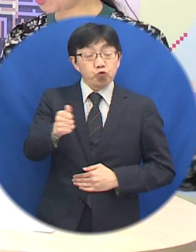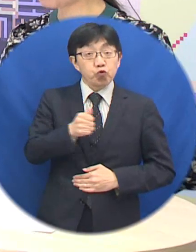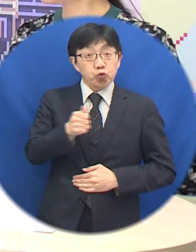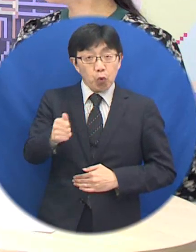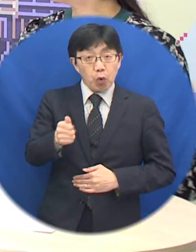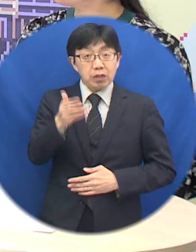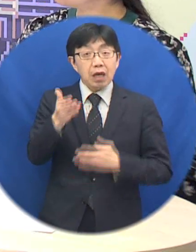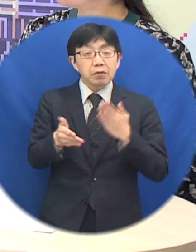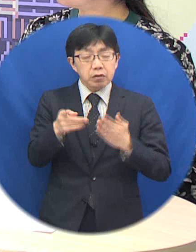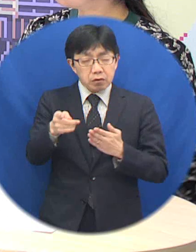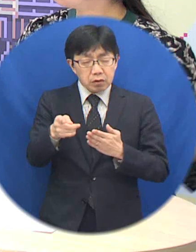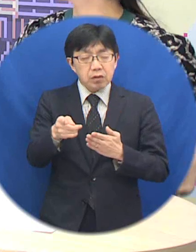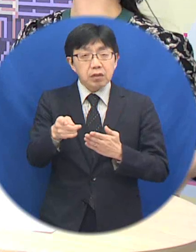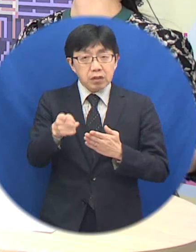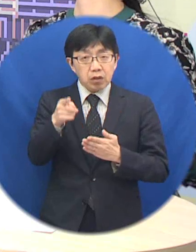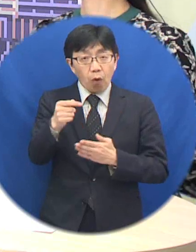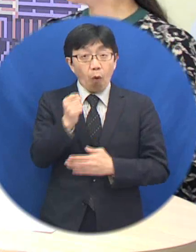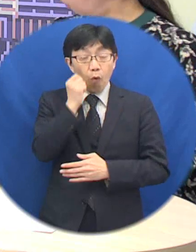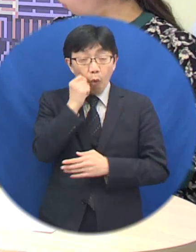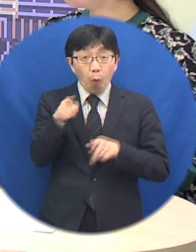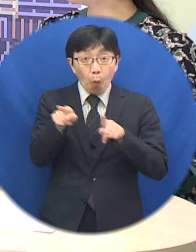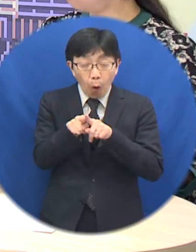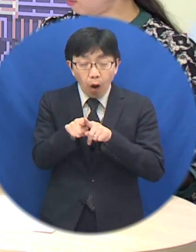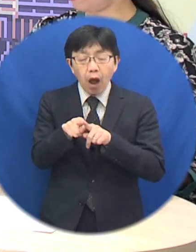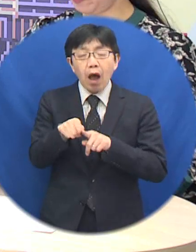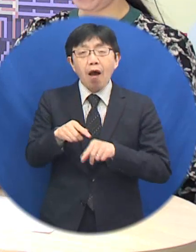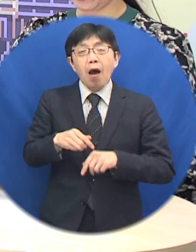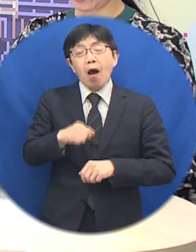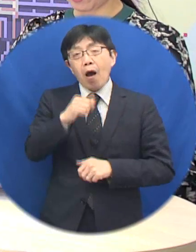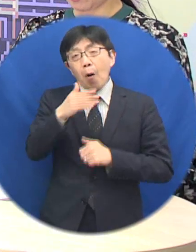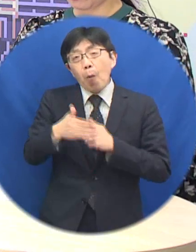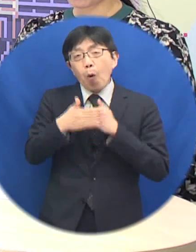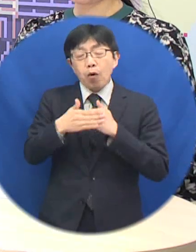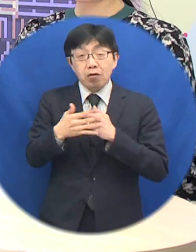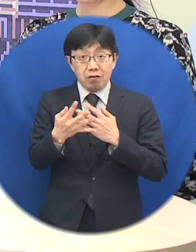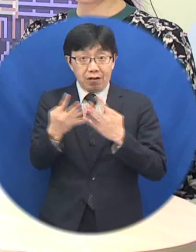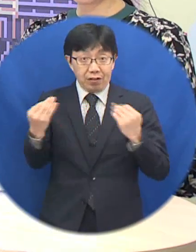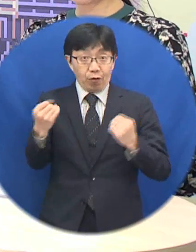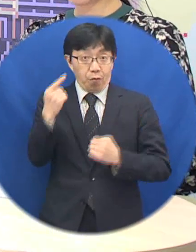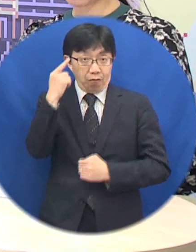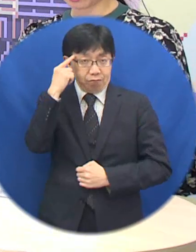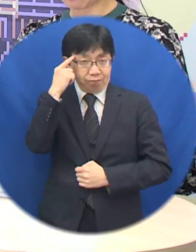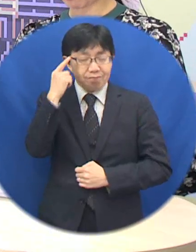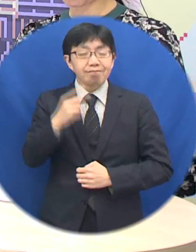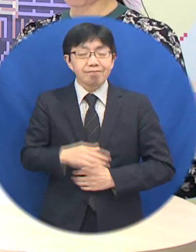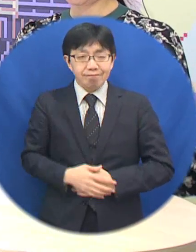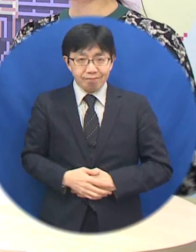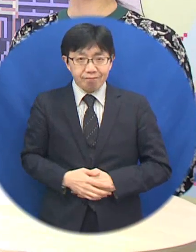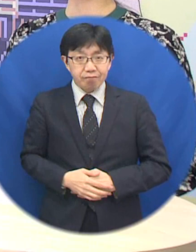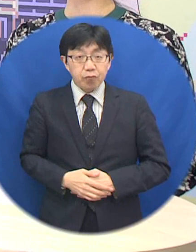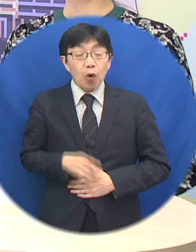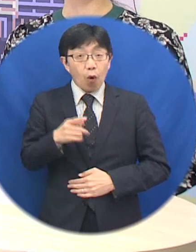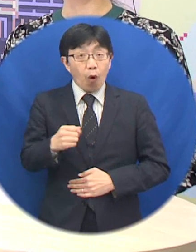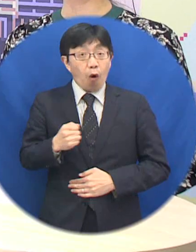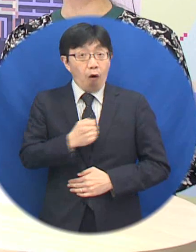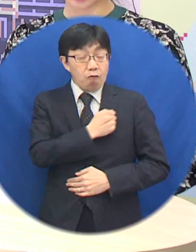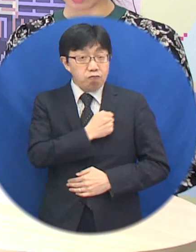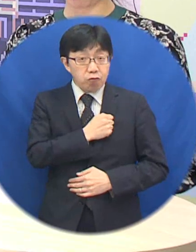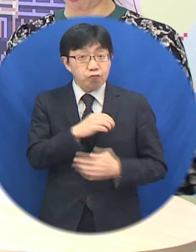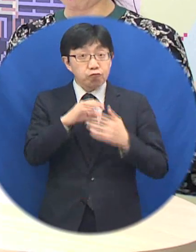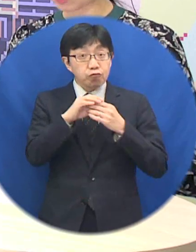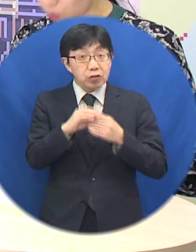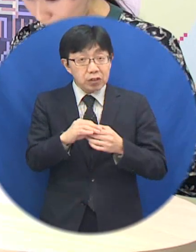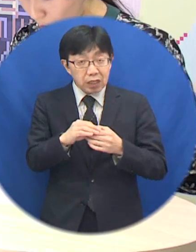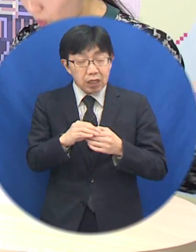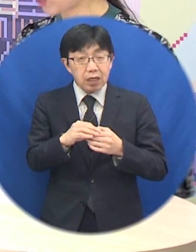るというのは非常に、ね、助かるという方も多いですからね。 そうですね、はい、 さあいろいろ伺ってきましたが、ではこの入浴に関する支